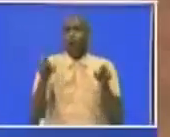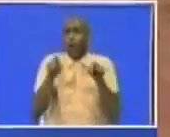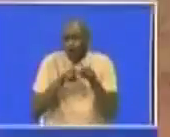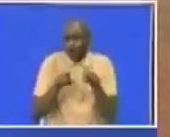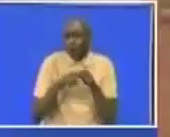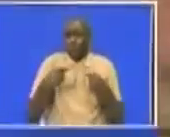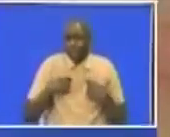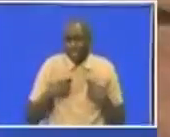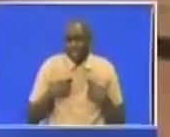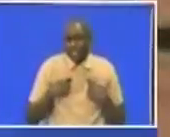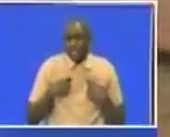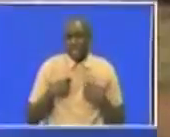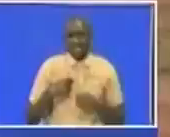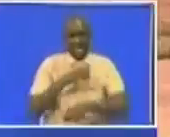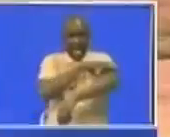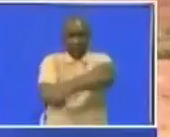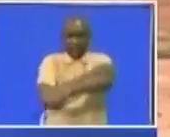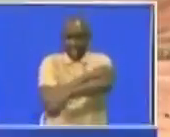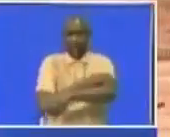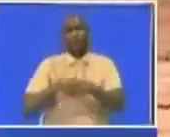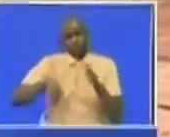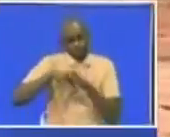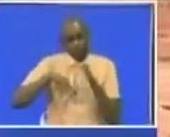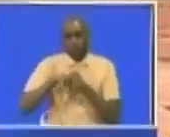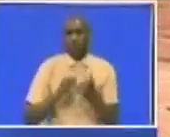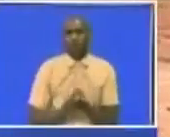mimi ni captain wa mpira.